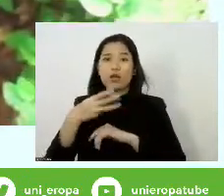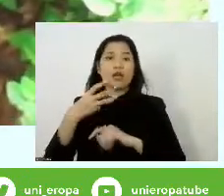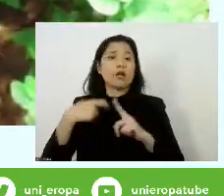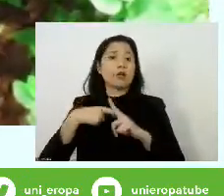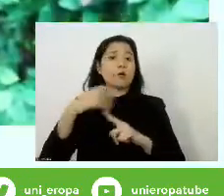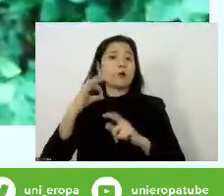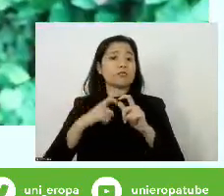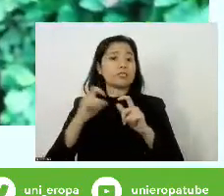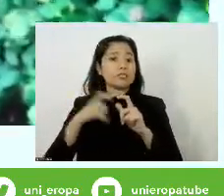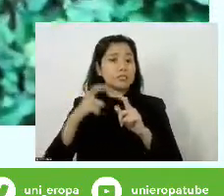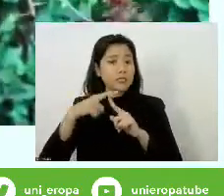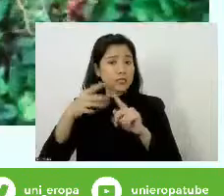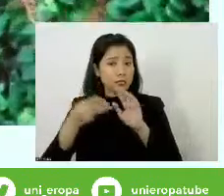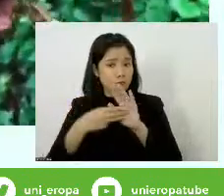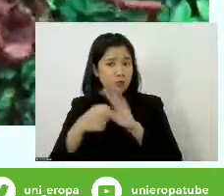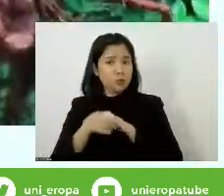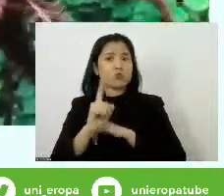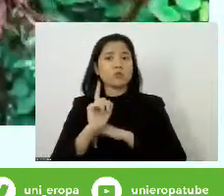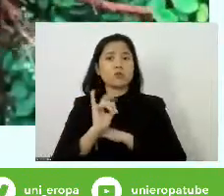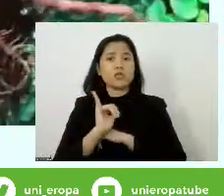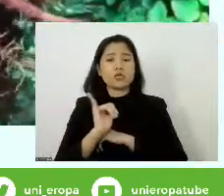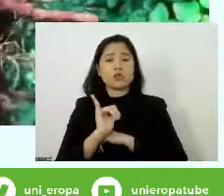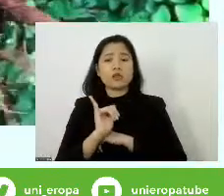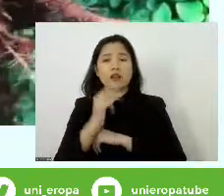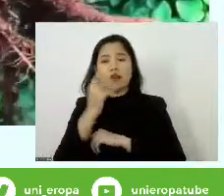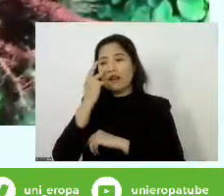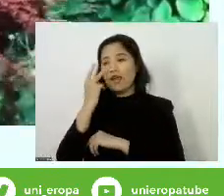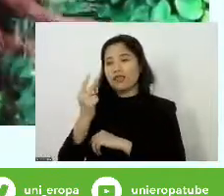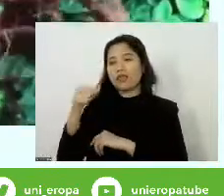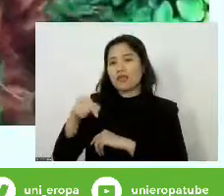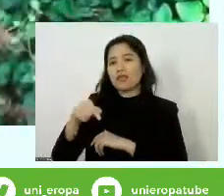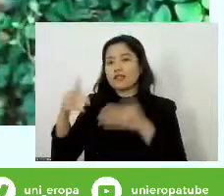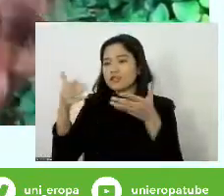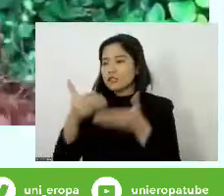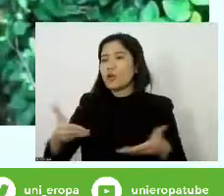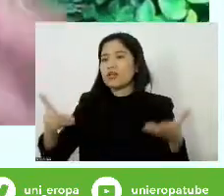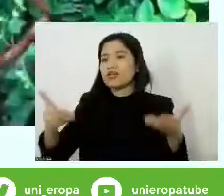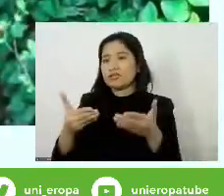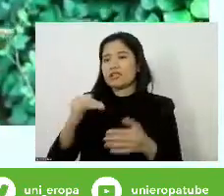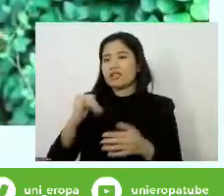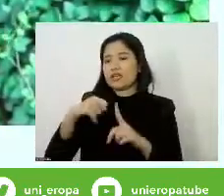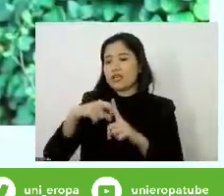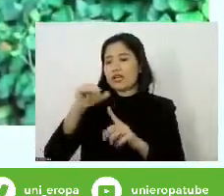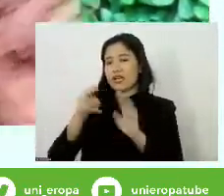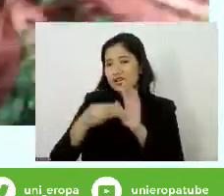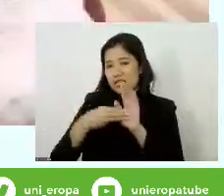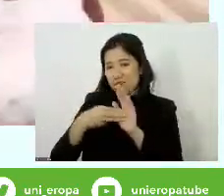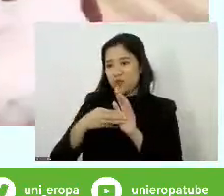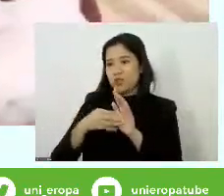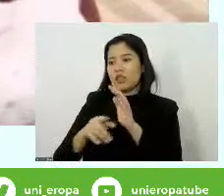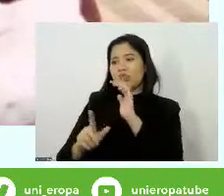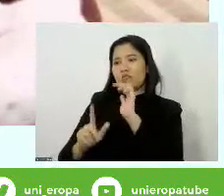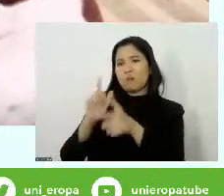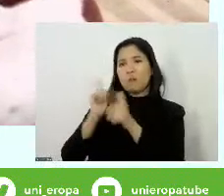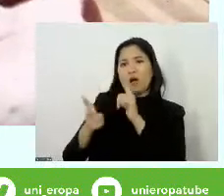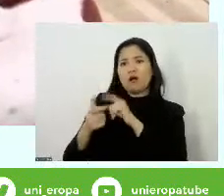Jadi kalau kamu merhatikan memperhatikan iklim kita tuh sekarang lebihnya Ketebak